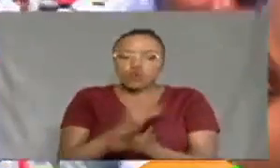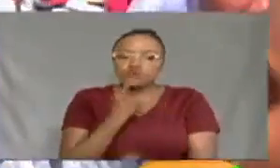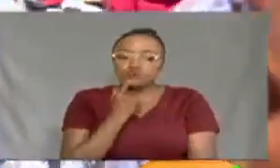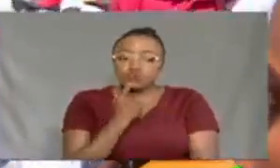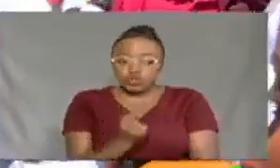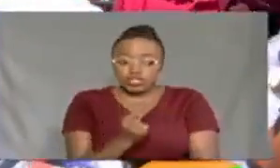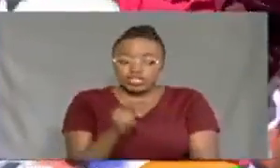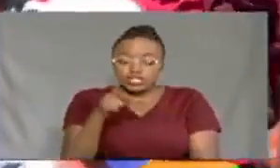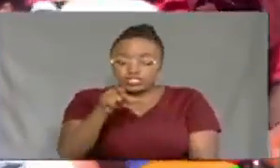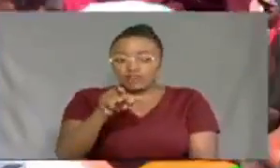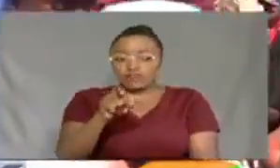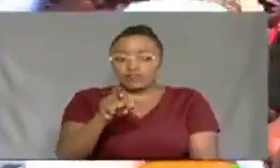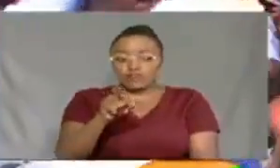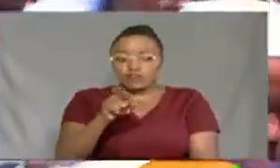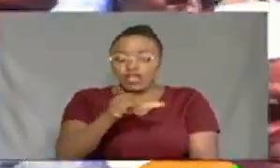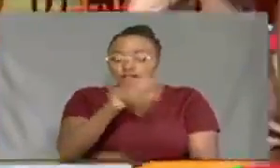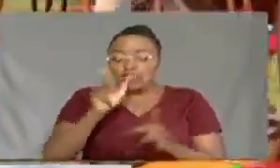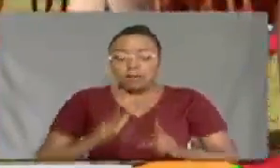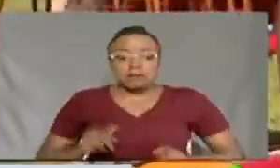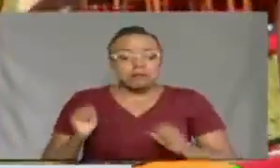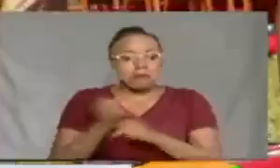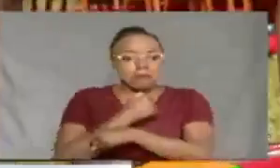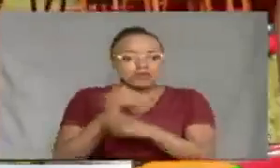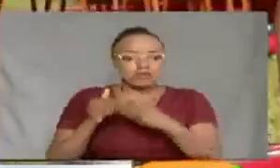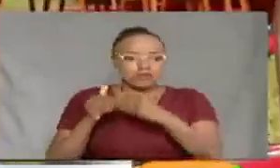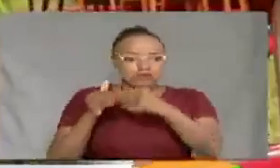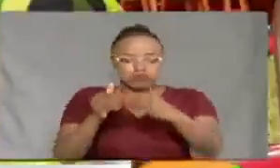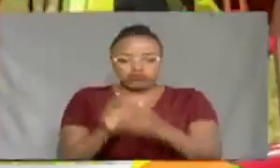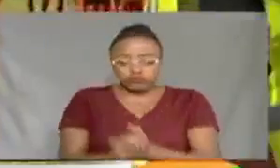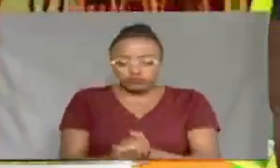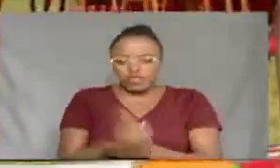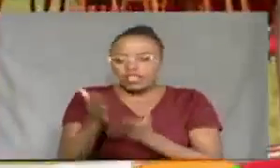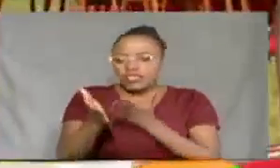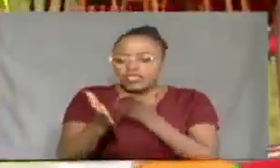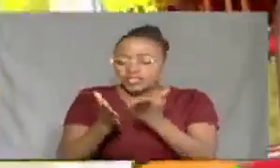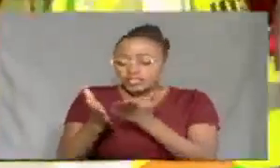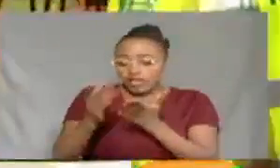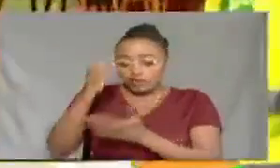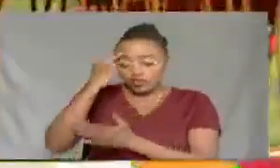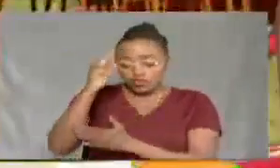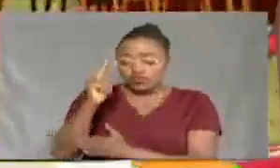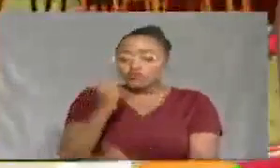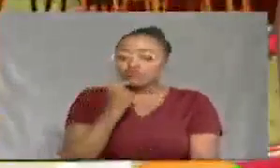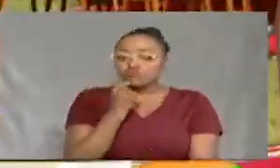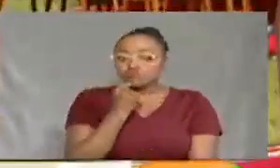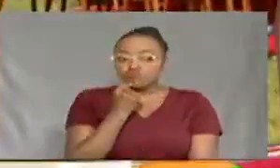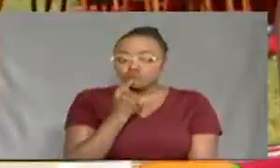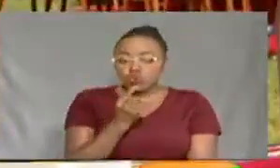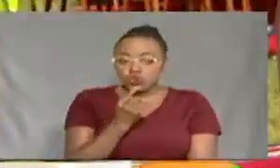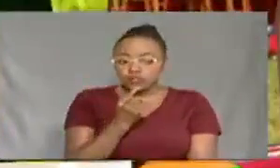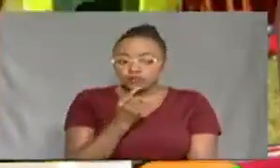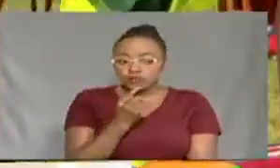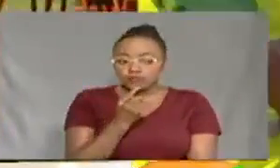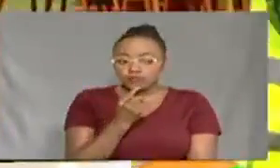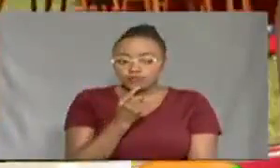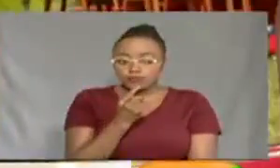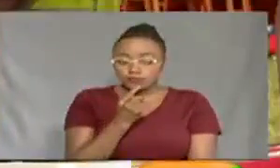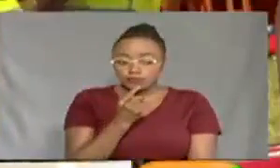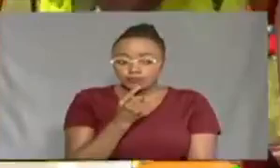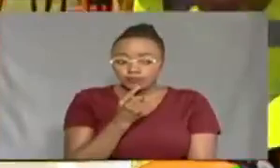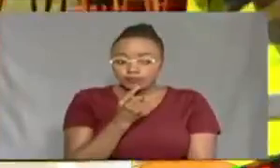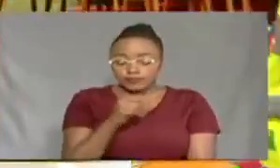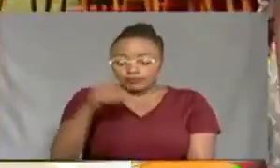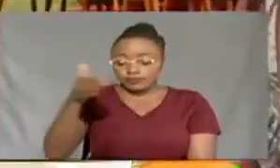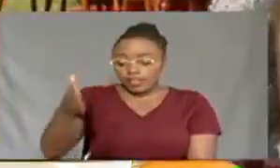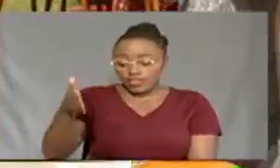aliyofanya ameacha watu wengine hawataweza. Jamvi la ibada ya mwendazake rais mstaafu Daniel Toroitich Arap